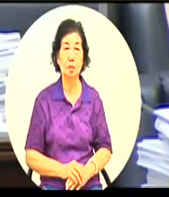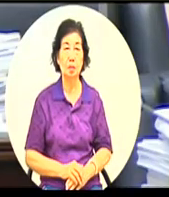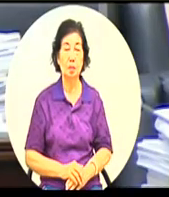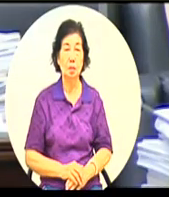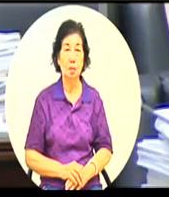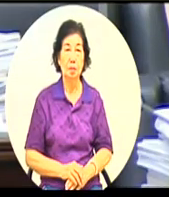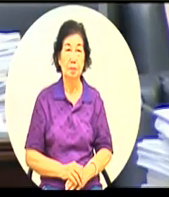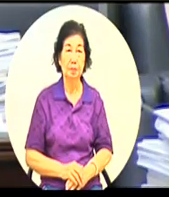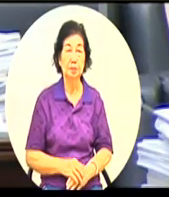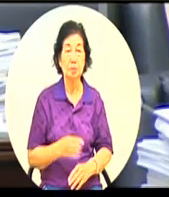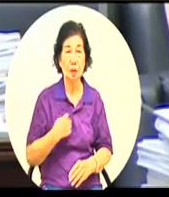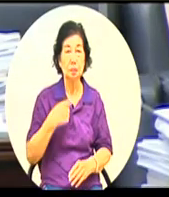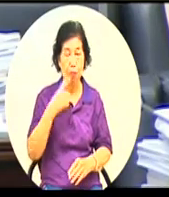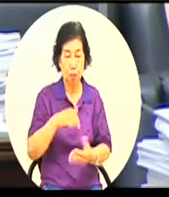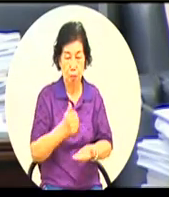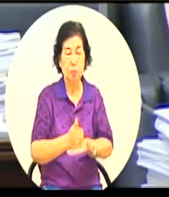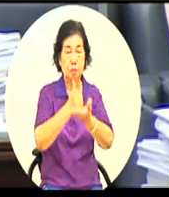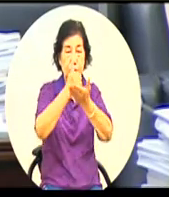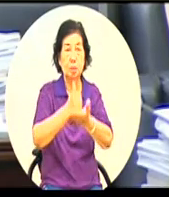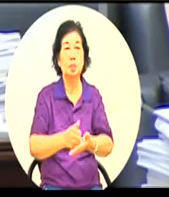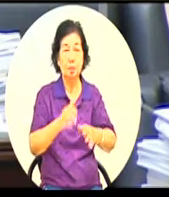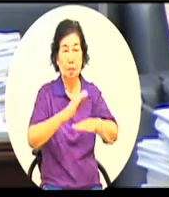长，我著看你做起的。